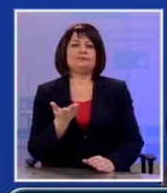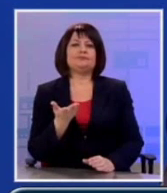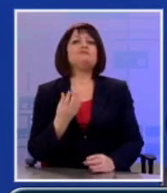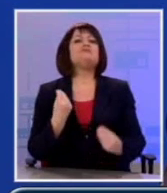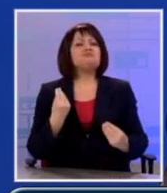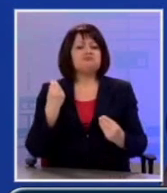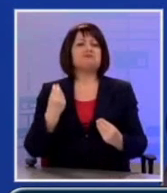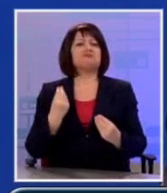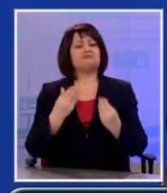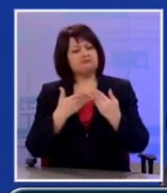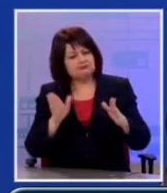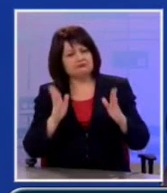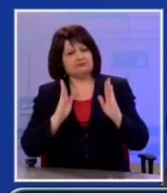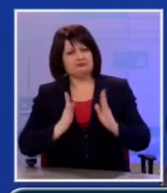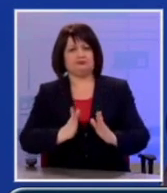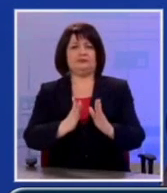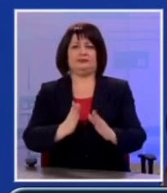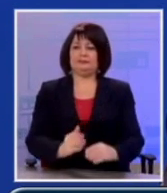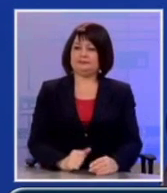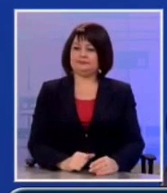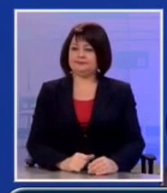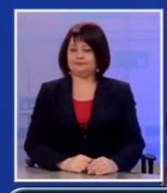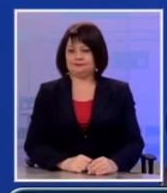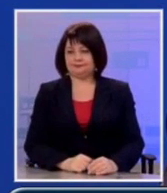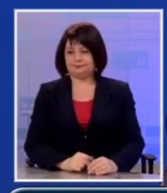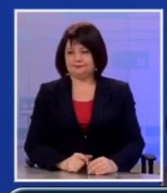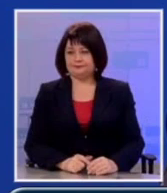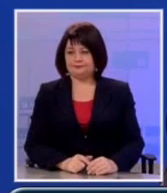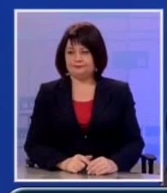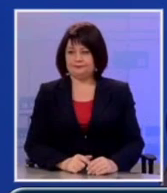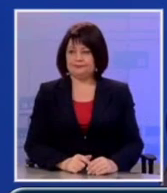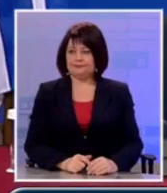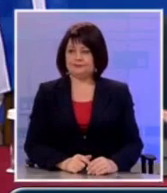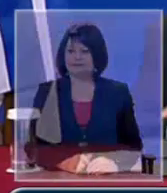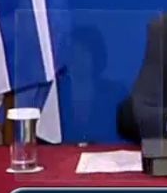ακόλυτη η επιτέλεση αυτών των υποχρεώσεων που αφορούν όλους μας.